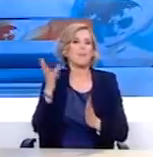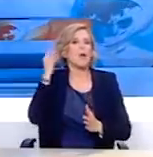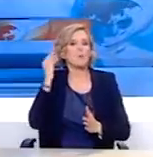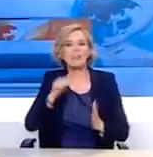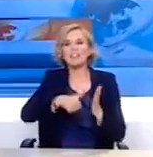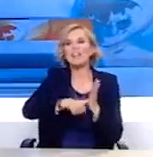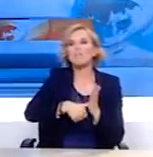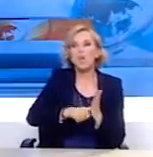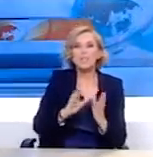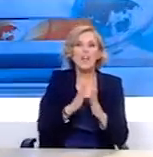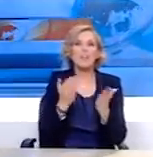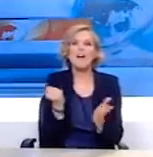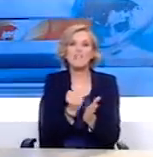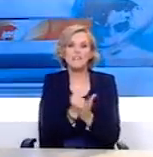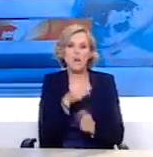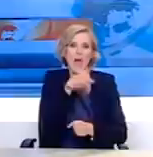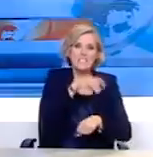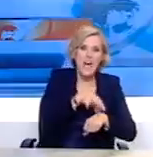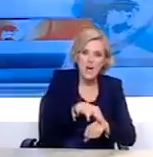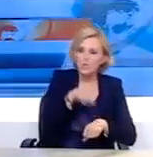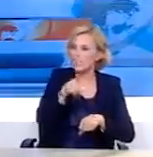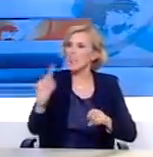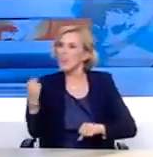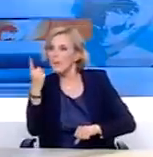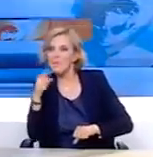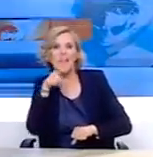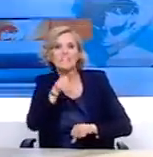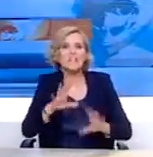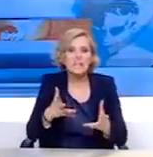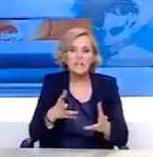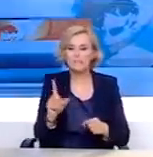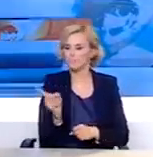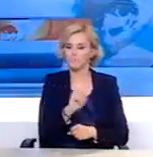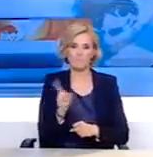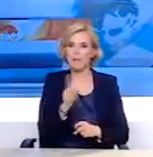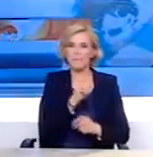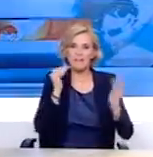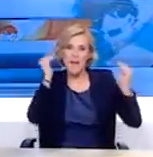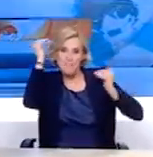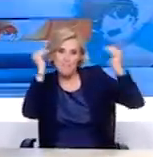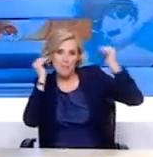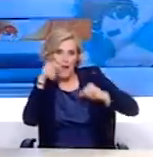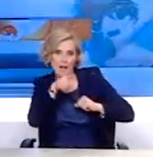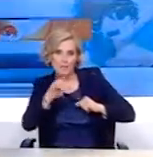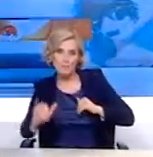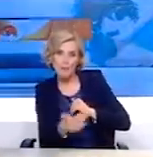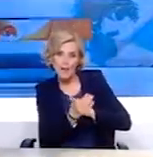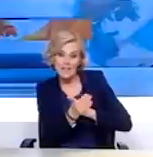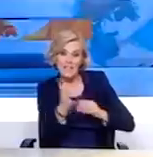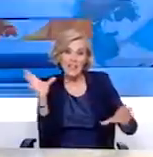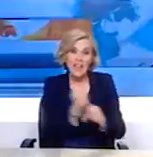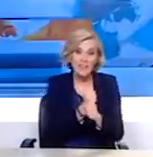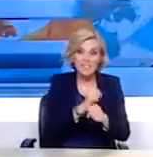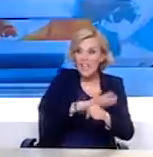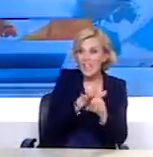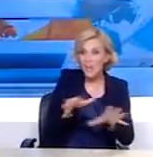περισσότερο, ότι θα είναι κάτι που θα διχάσει τον κόσμο. Θα είναι κάτι που θα πρέπει να ενώσει ακόμα περισσότερο τον κόσμο. Να, αυτοί οι άνθρωποι που πέρασαν τον ιό, νίκησαν τον